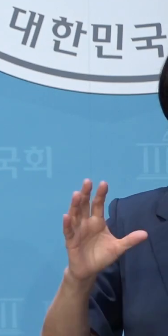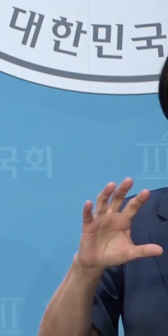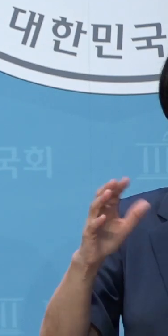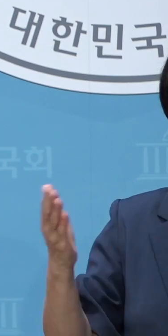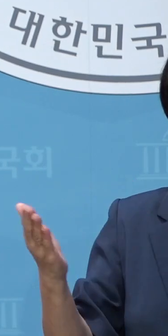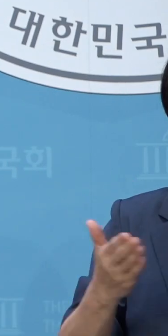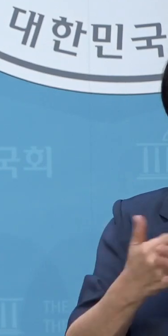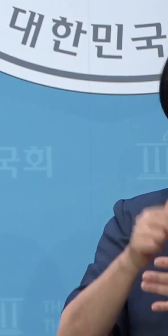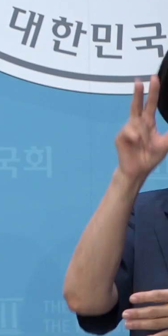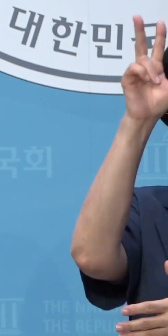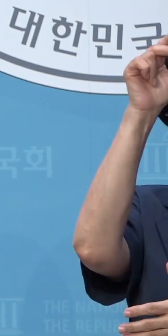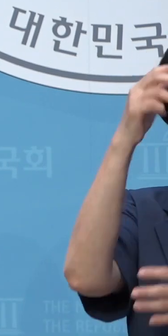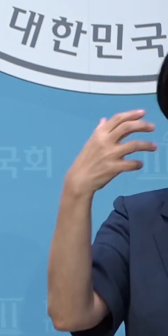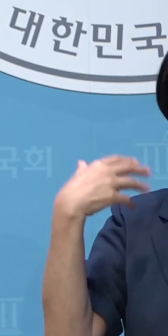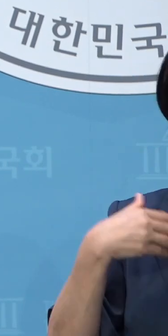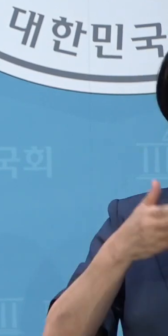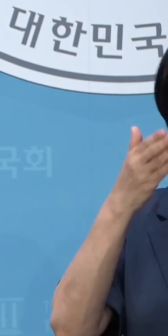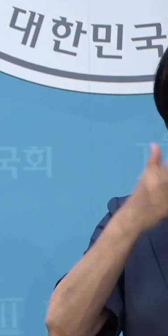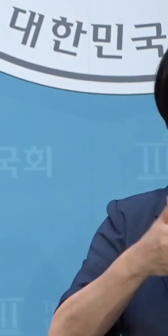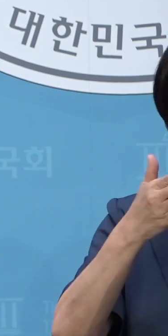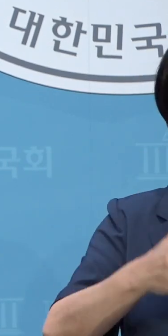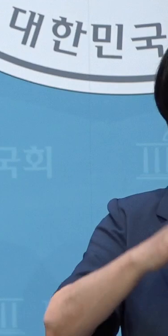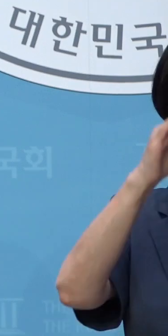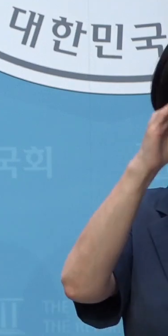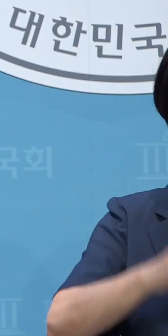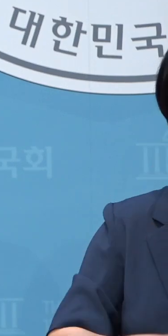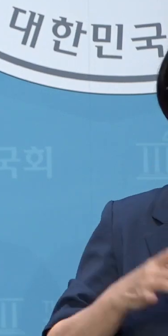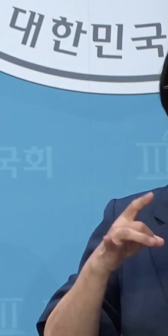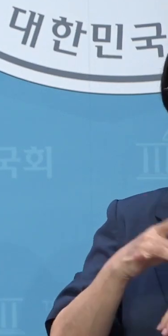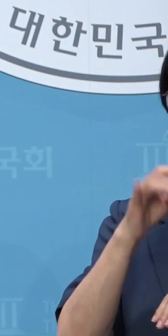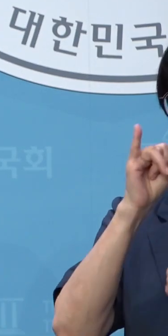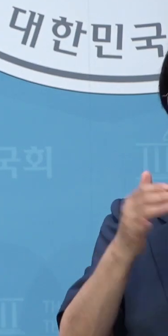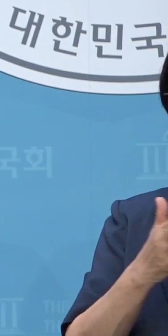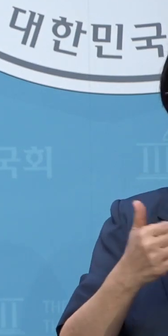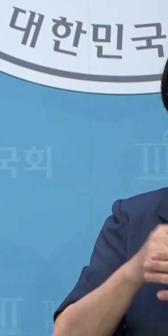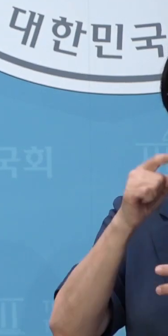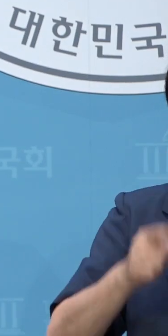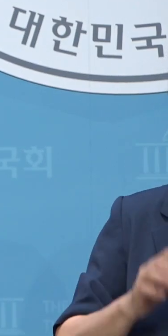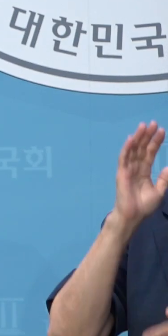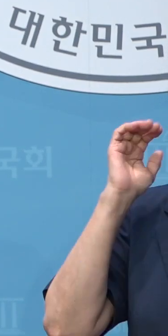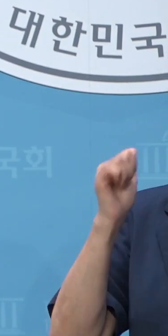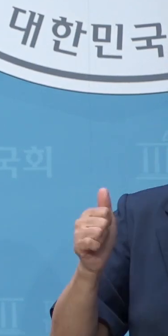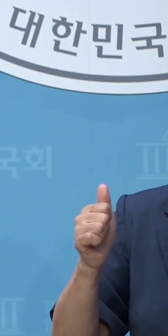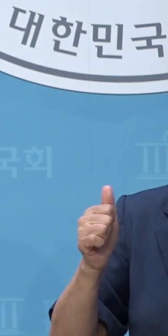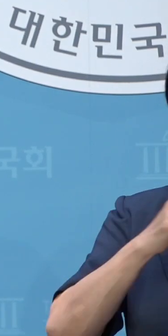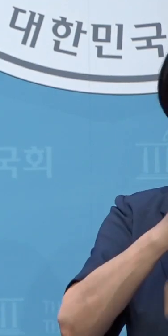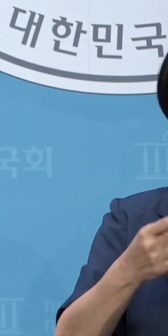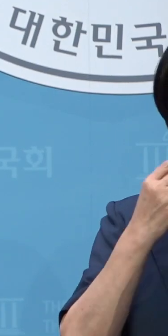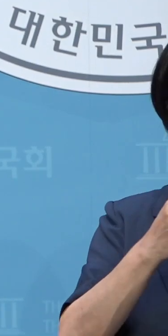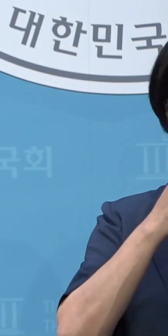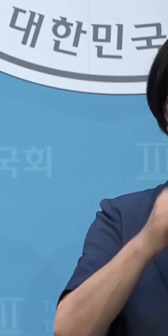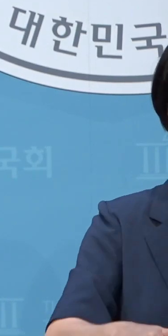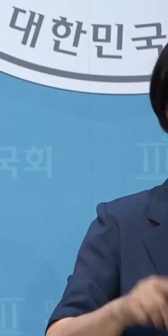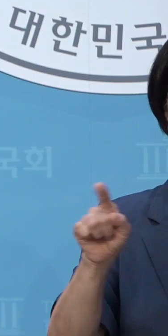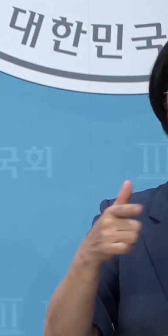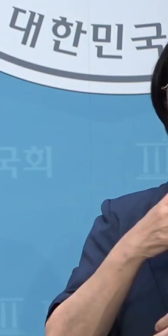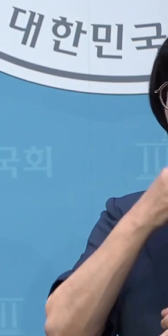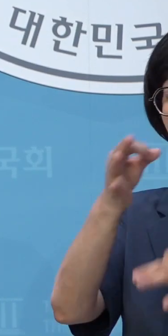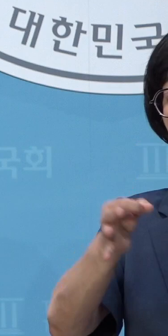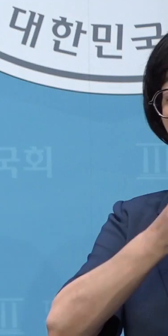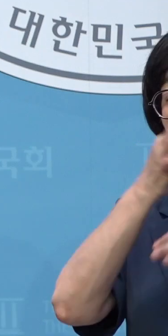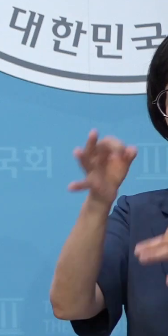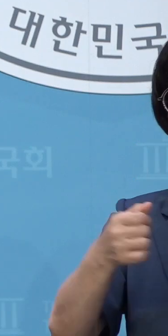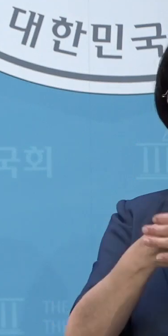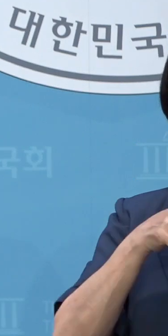국무조정실과 경찰철에 권고한게 주요 내용입니다 윤석열 대통령이 자유민주주의를 그렇게